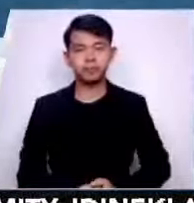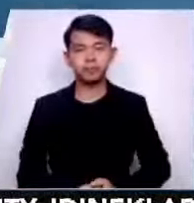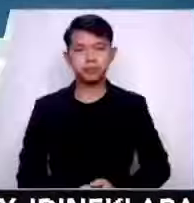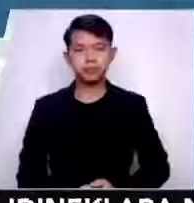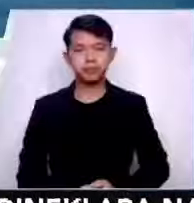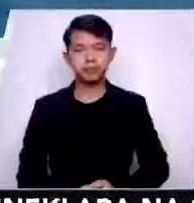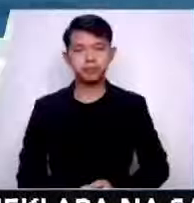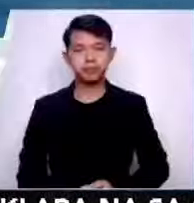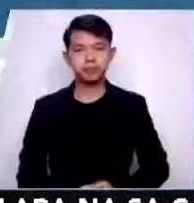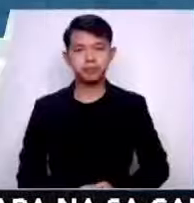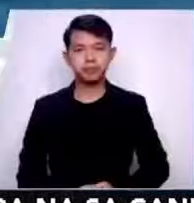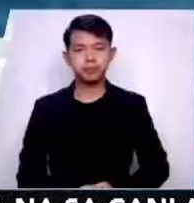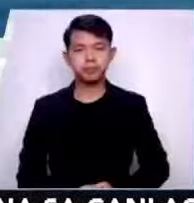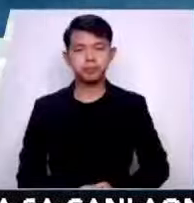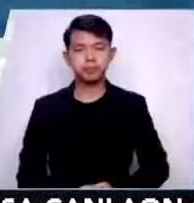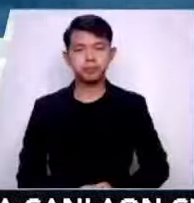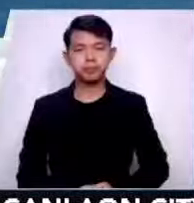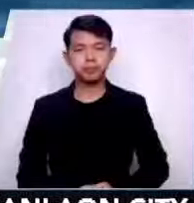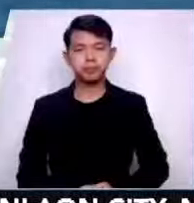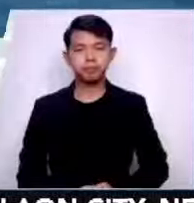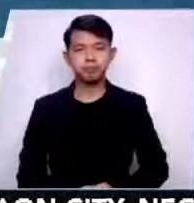Yung palahila pa kanila.